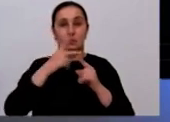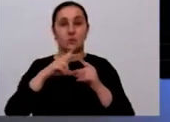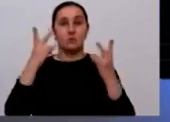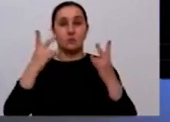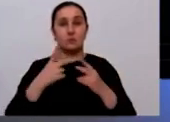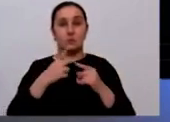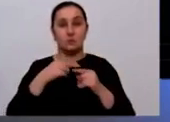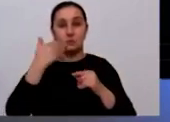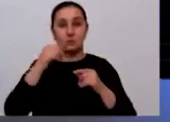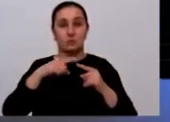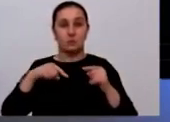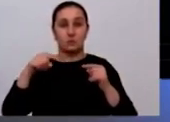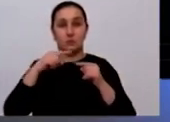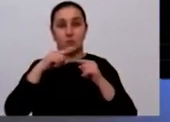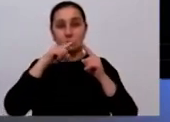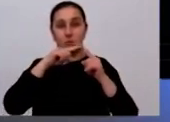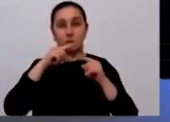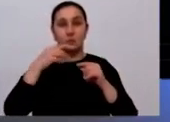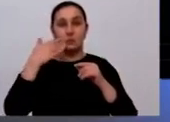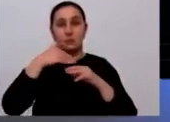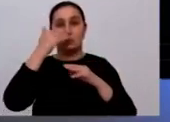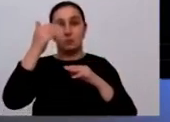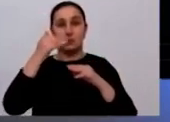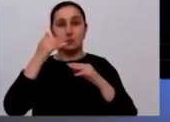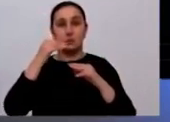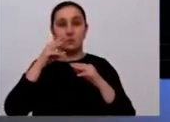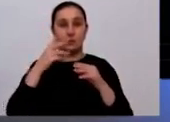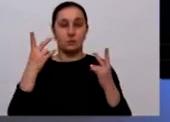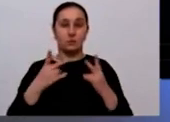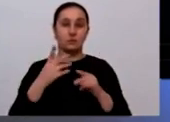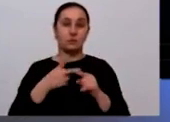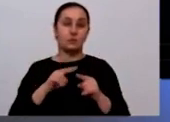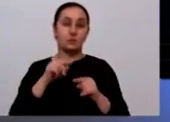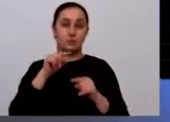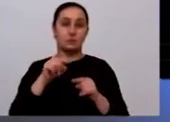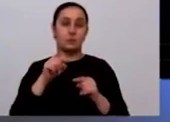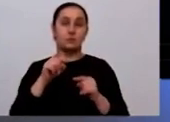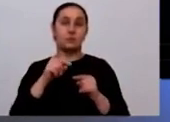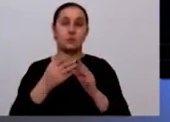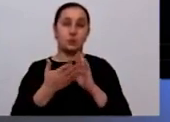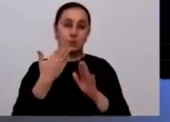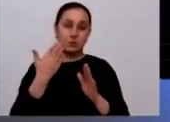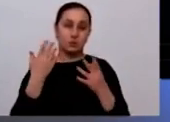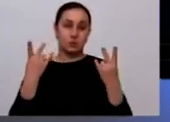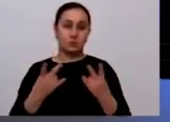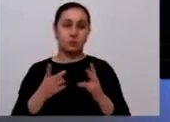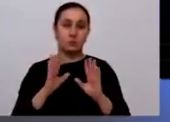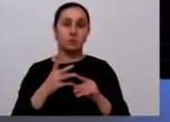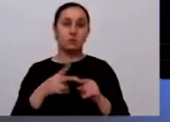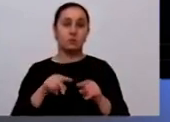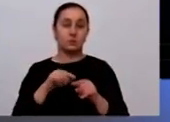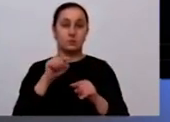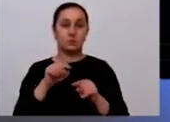kerakli qismni belgilab oldik. Bizga tepa qismi kerak. Shu sababli buni biz olib tashlashimiz kerak. Uning